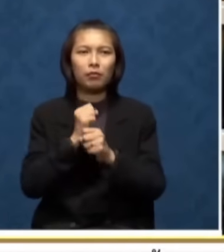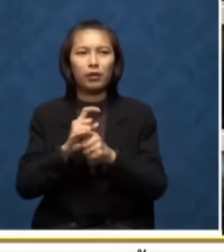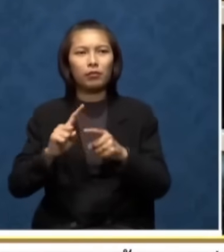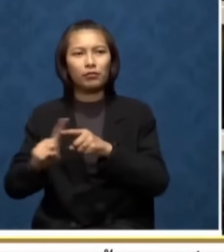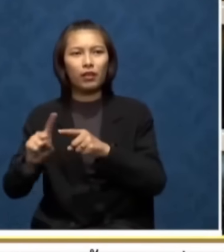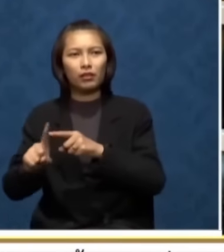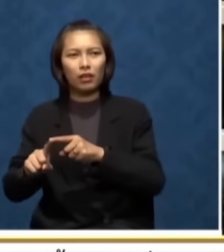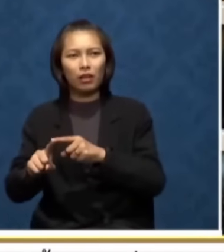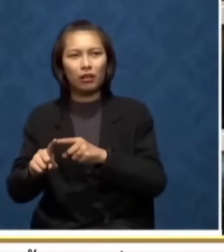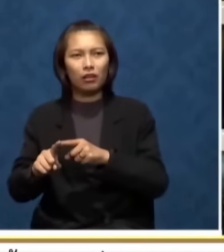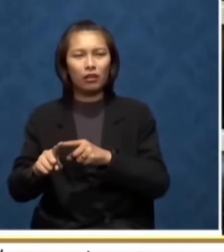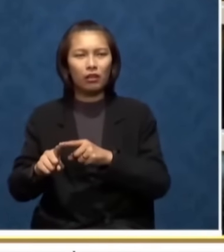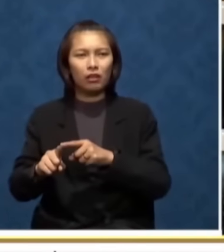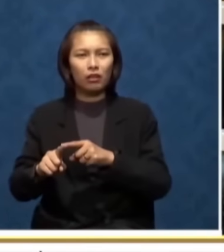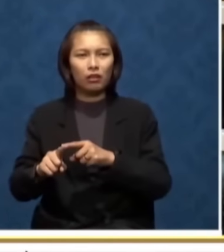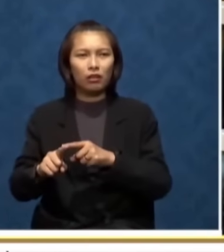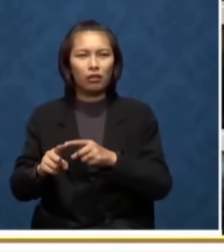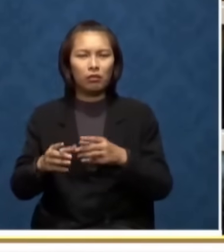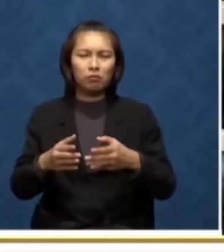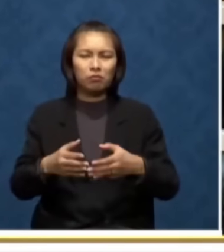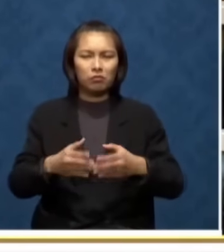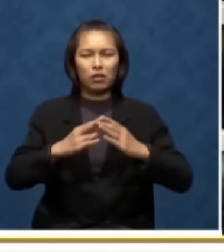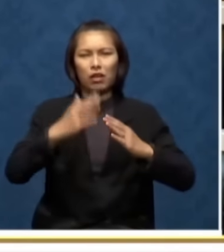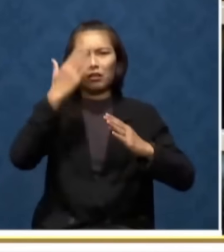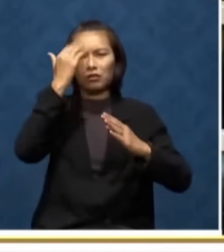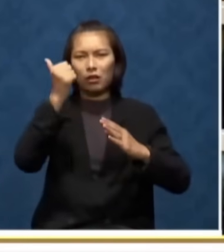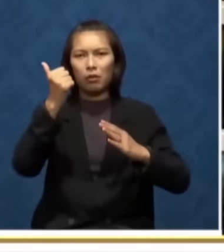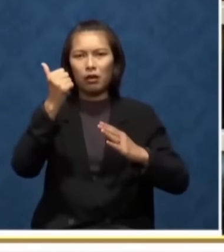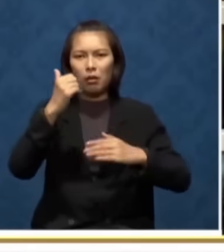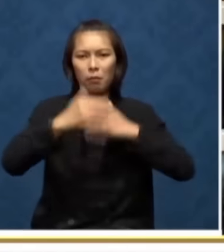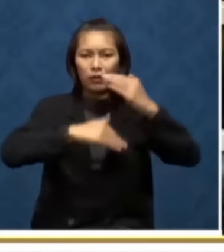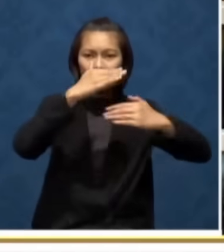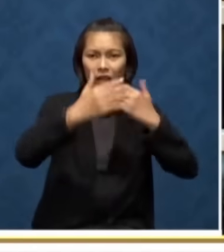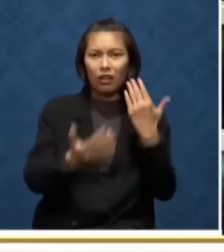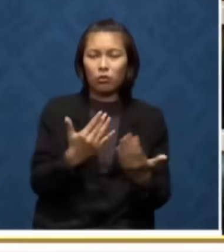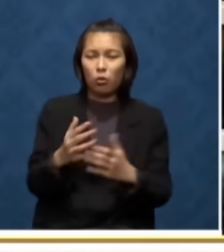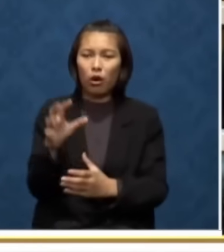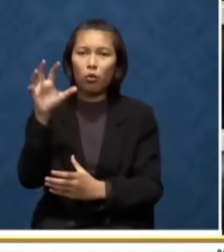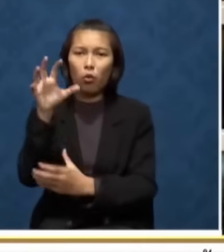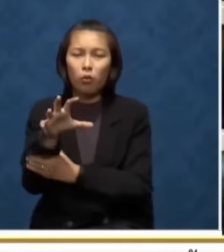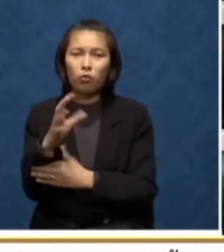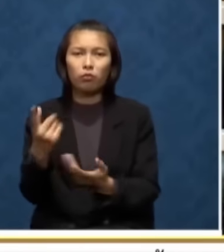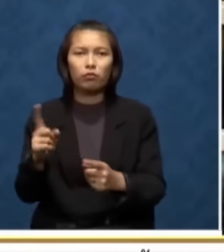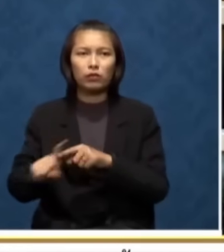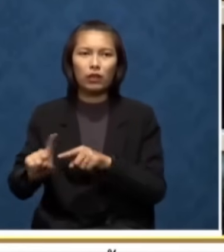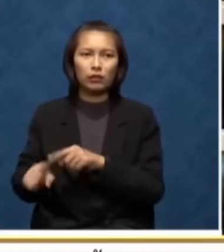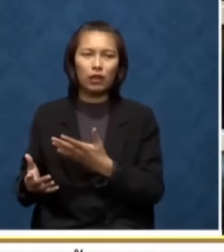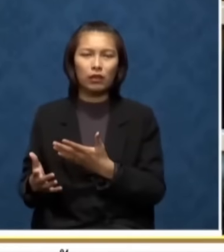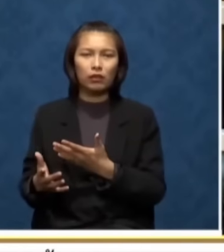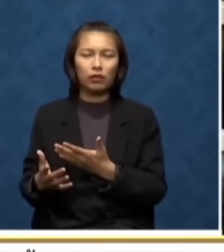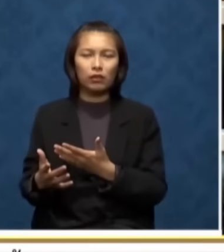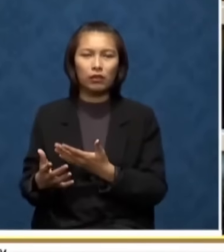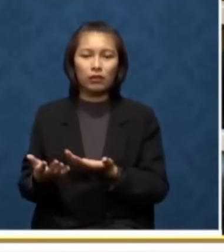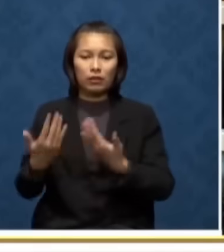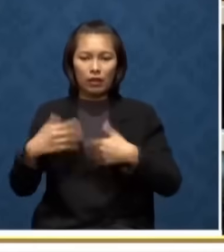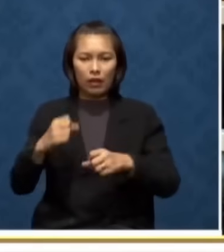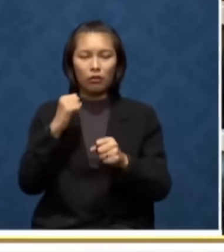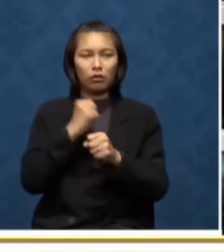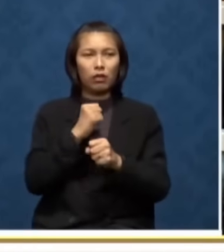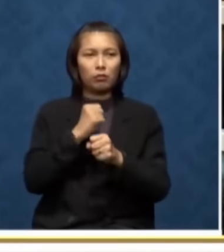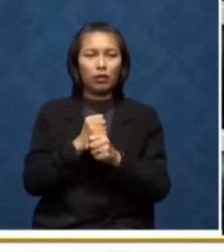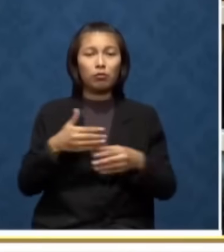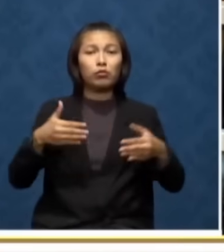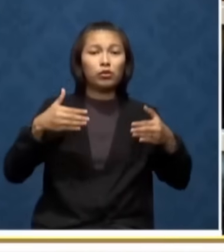จัดตั้งขึ้นเพื่อพัฒนาสื่อหรือควบคุมสื่อและจะถูกเลือกปฏิบัติเฉพาะกับ